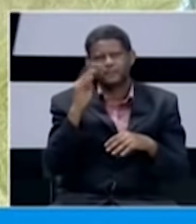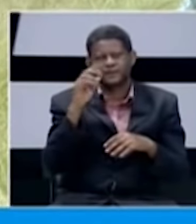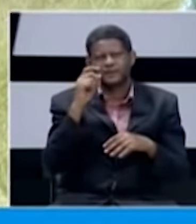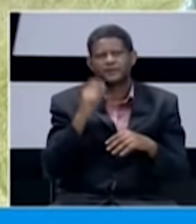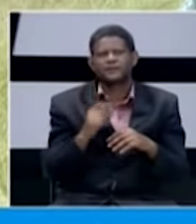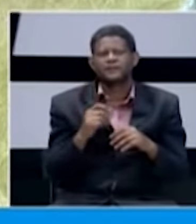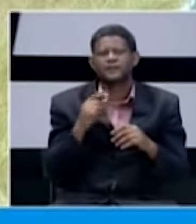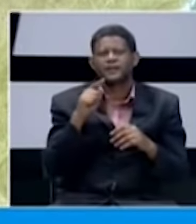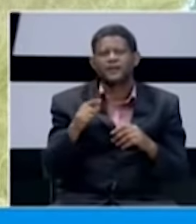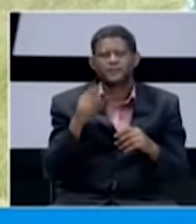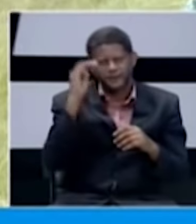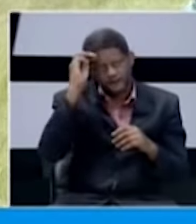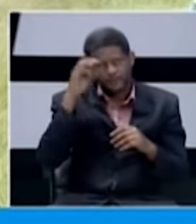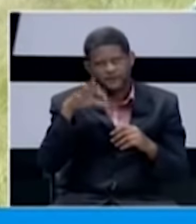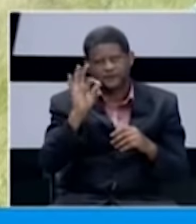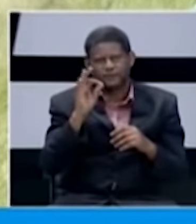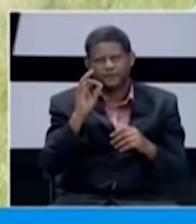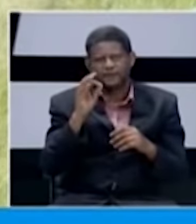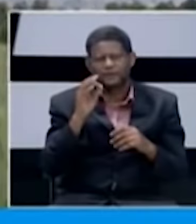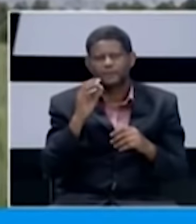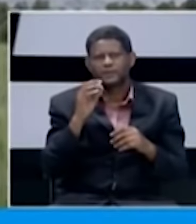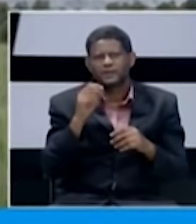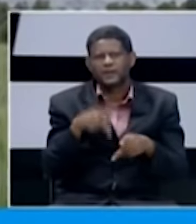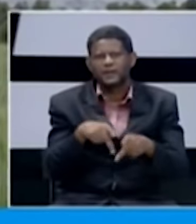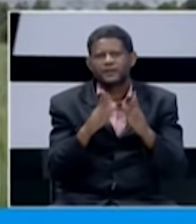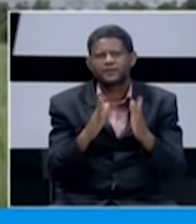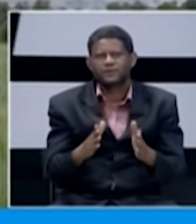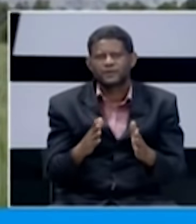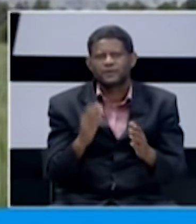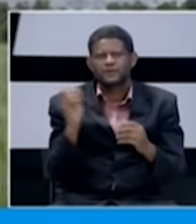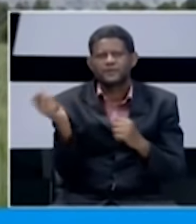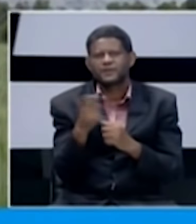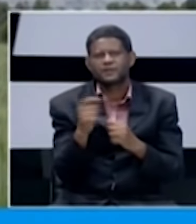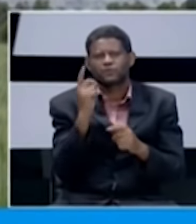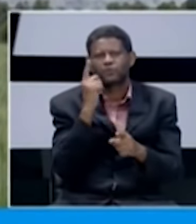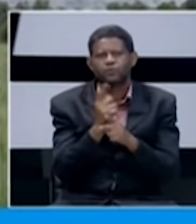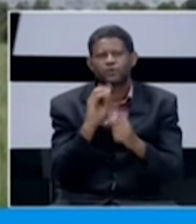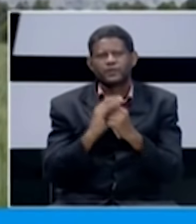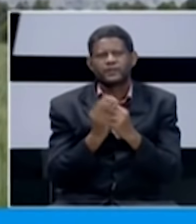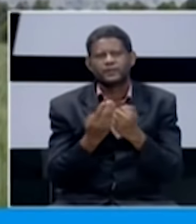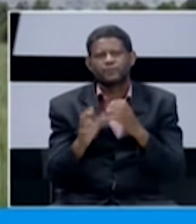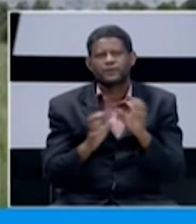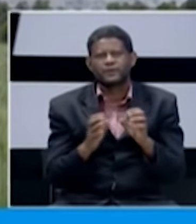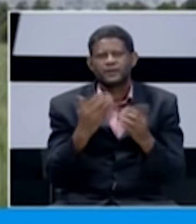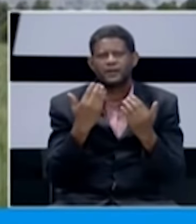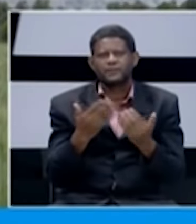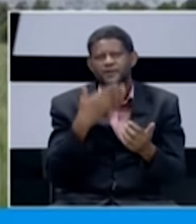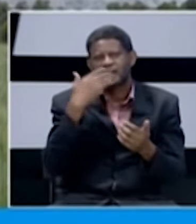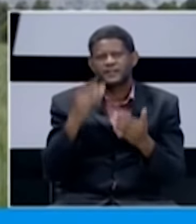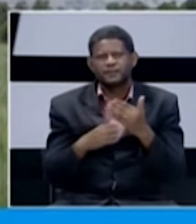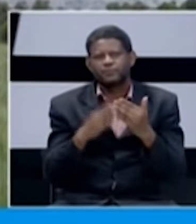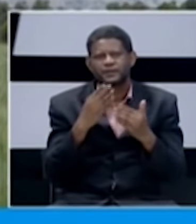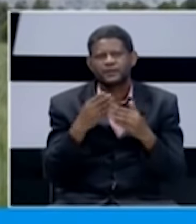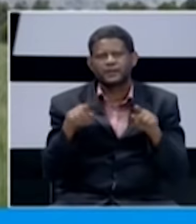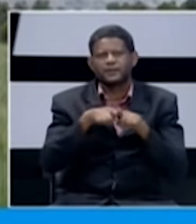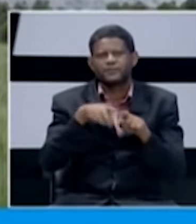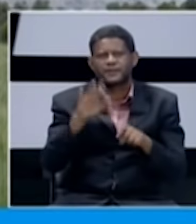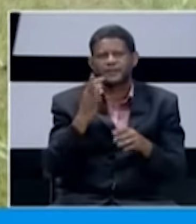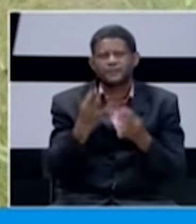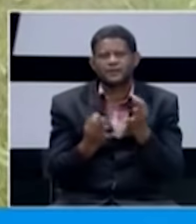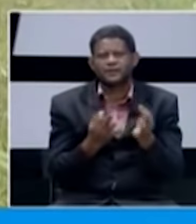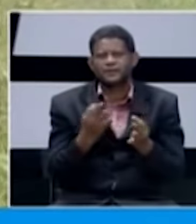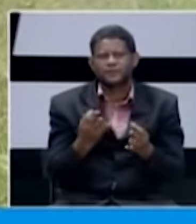طابي رخيبنا ززرارمنا يوم حارستوت زرعتهم قبو كنكنن بمقبار او زحشة بركة كم زركب قليص ملنا لبدا عايز